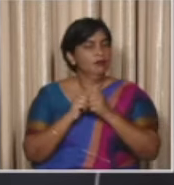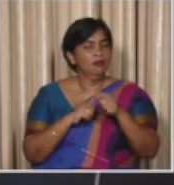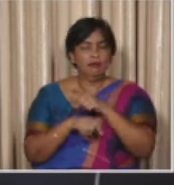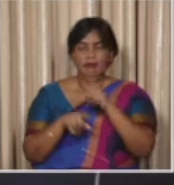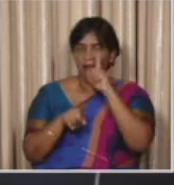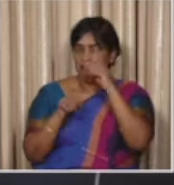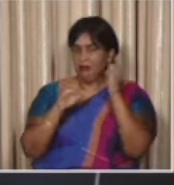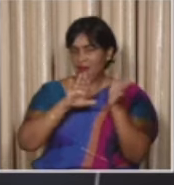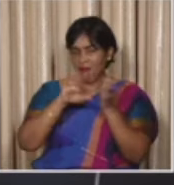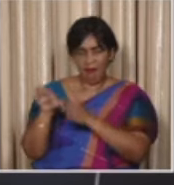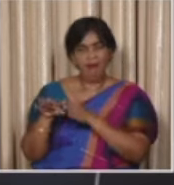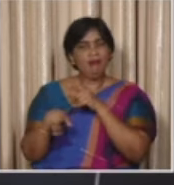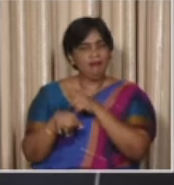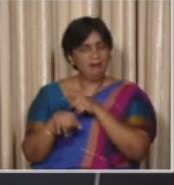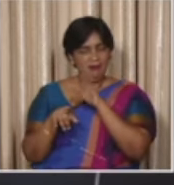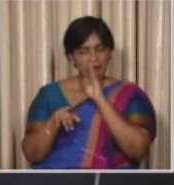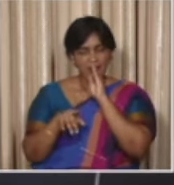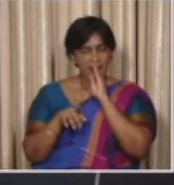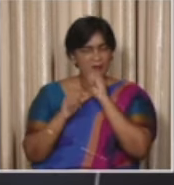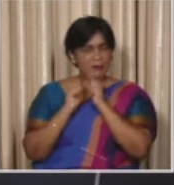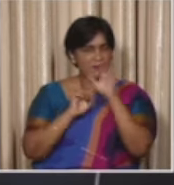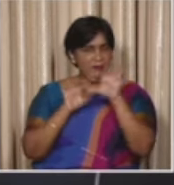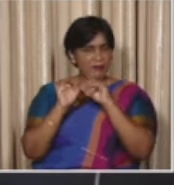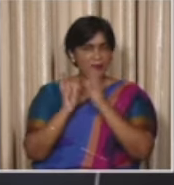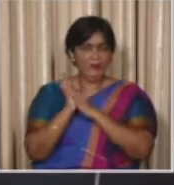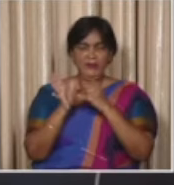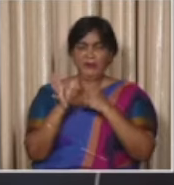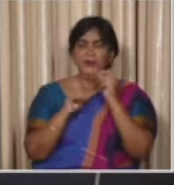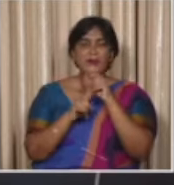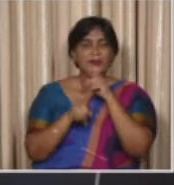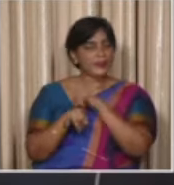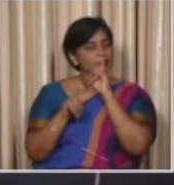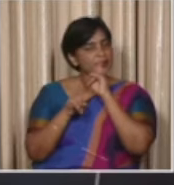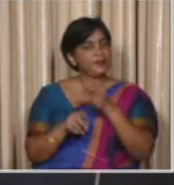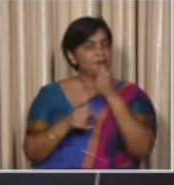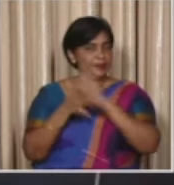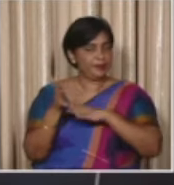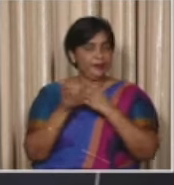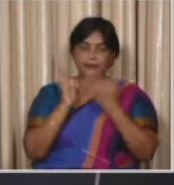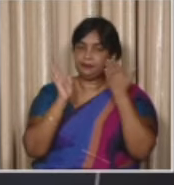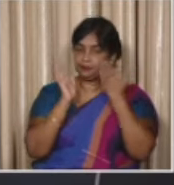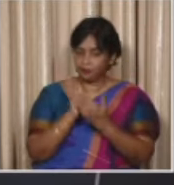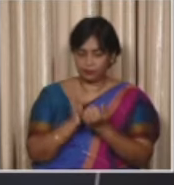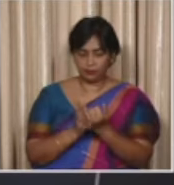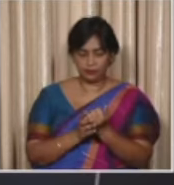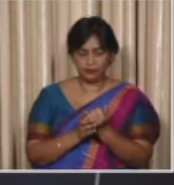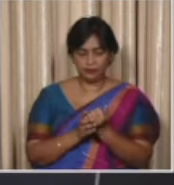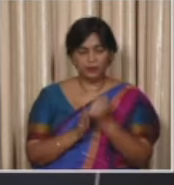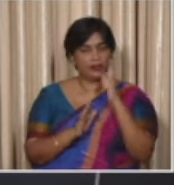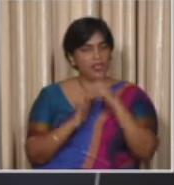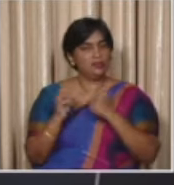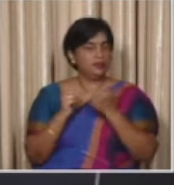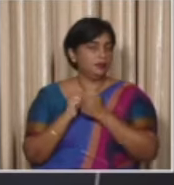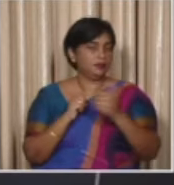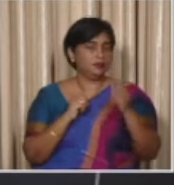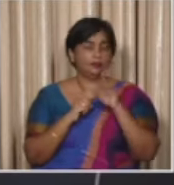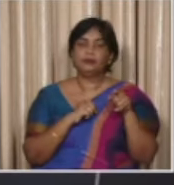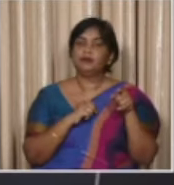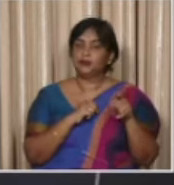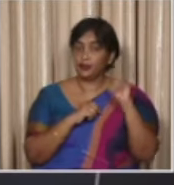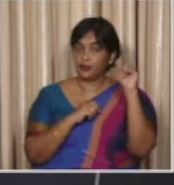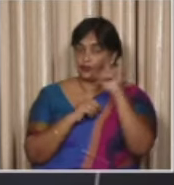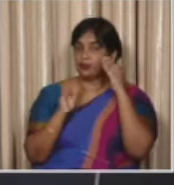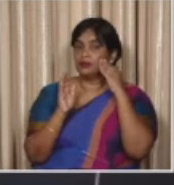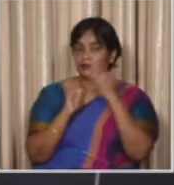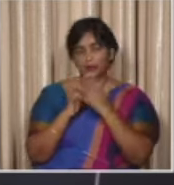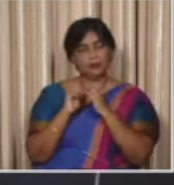එක ඒකට තමයි පත් කළ තියෙන්නේ මාර්ග සිතීම අනුව තියෙන. ඒක අයවැයට ඉදිරිපත් කළා ජනවාරි ඉඳලා ක්‍රියාත්මක කරන්න. ඒක පළවෙනි